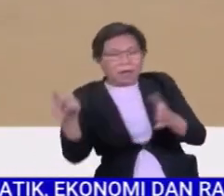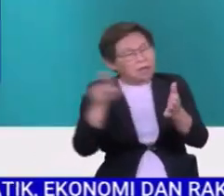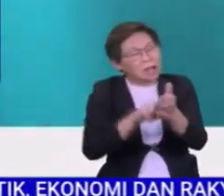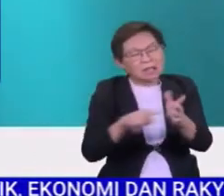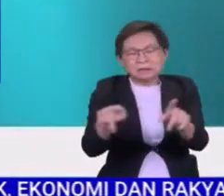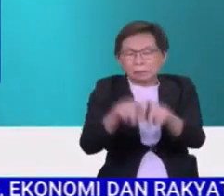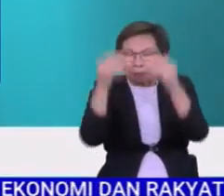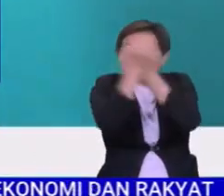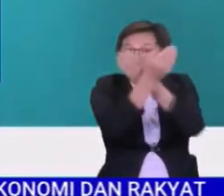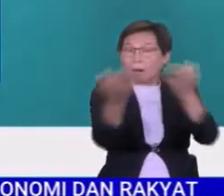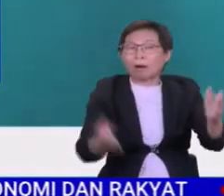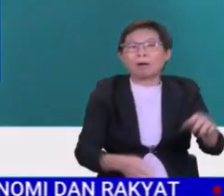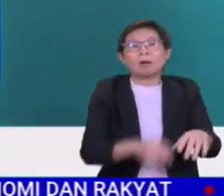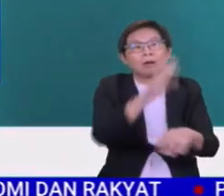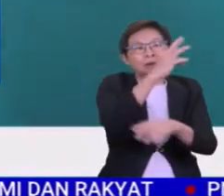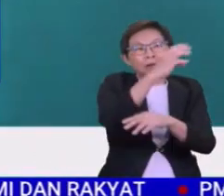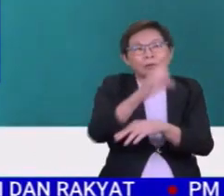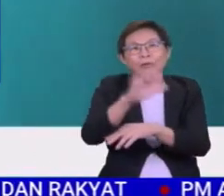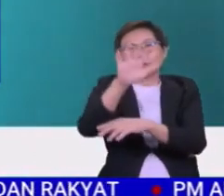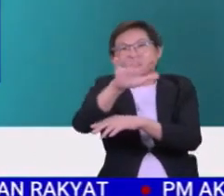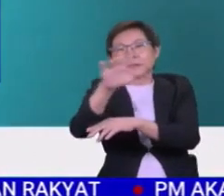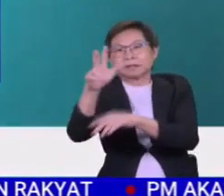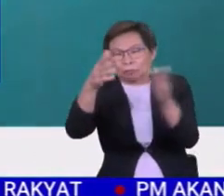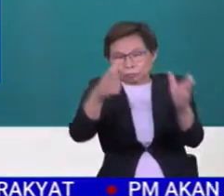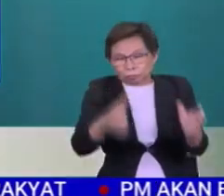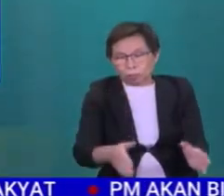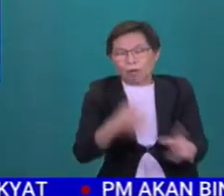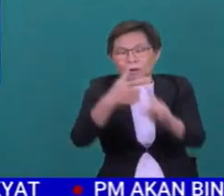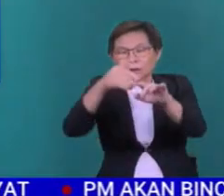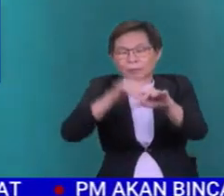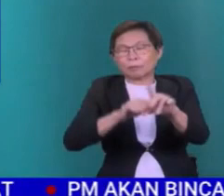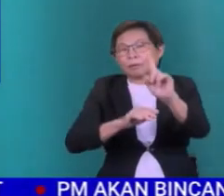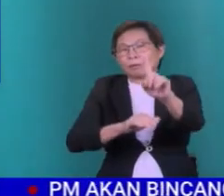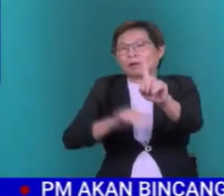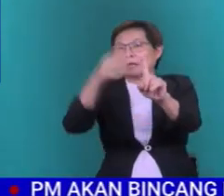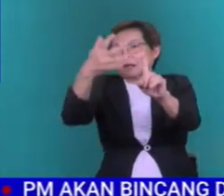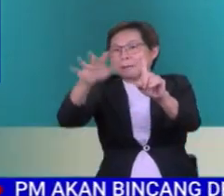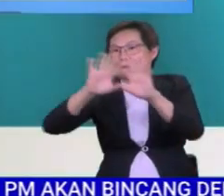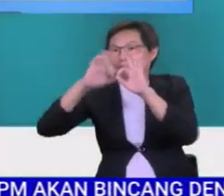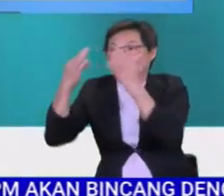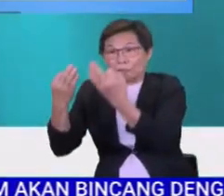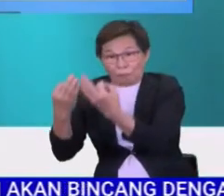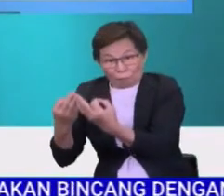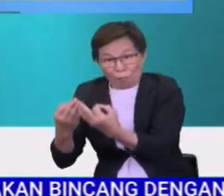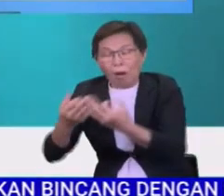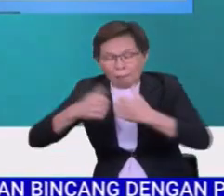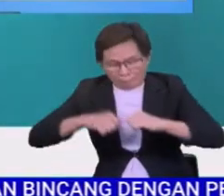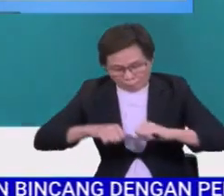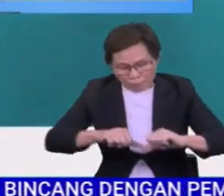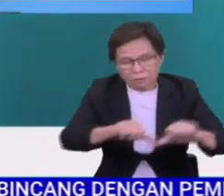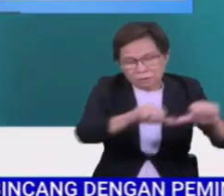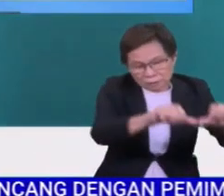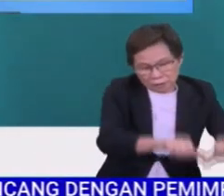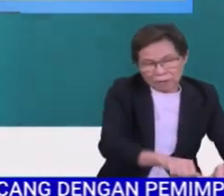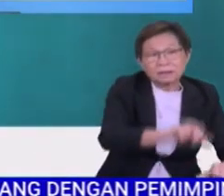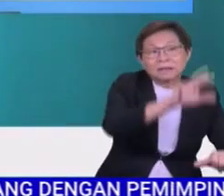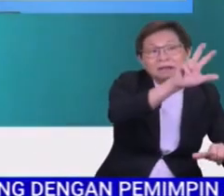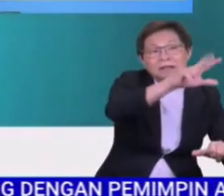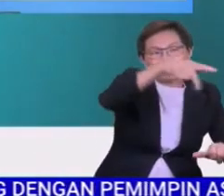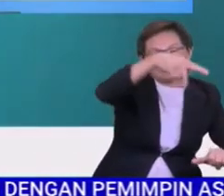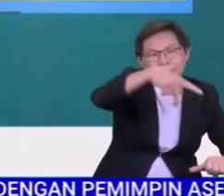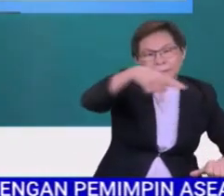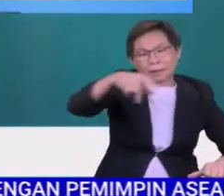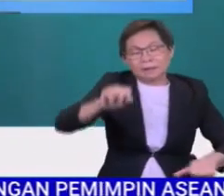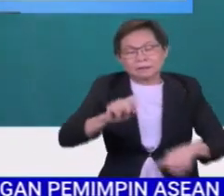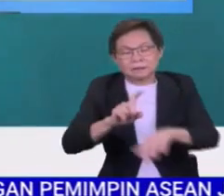memaklumkan seramai 653 mangsa daripada 115 keluarga masih berada di PPS daerah